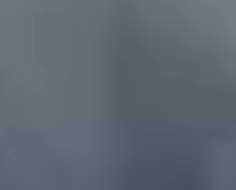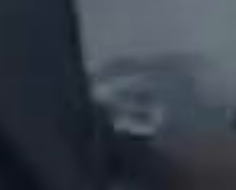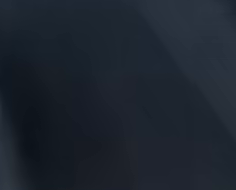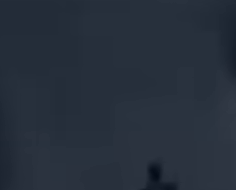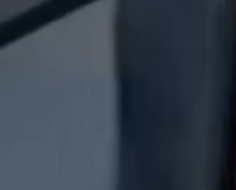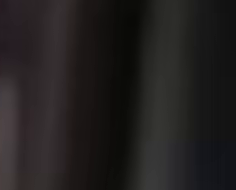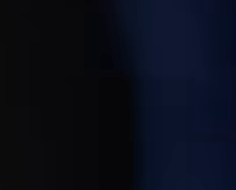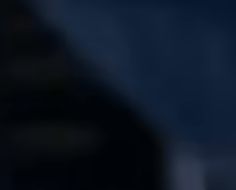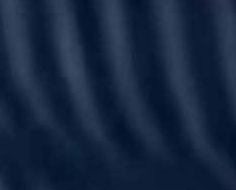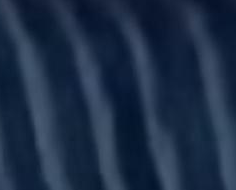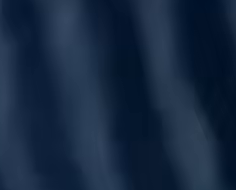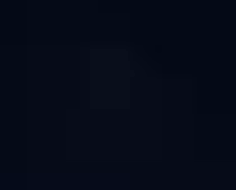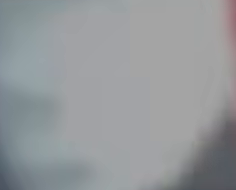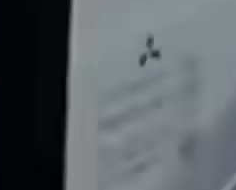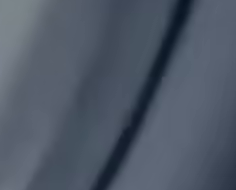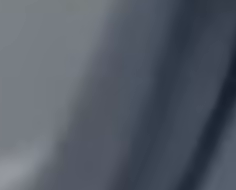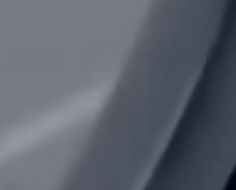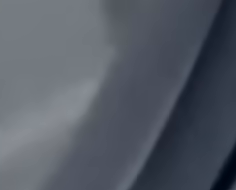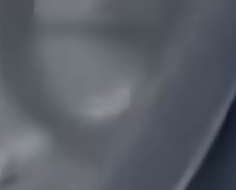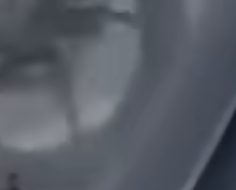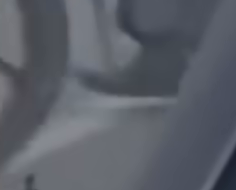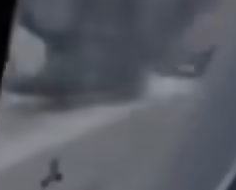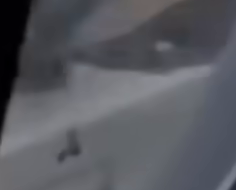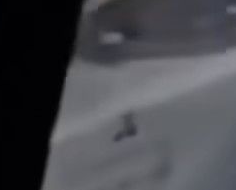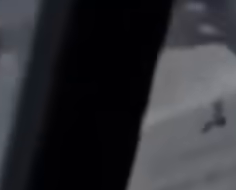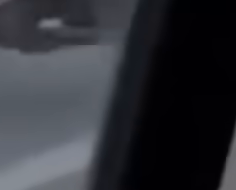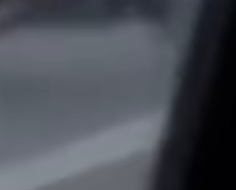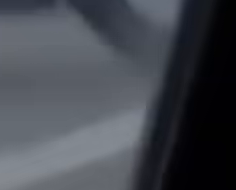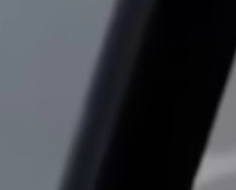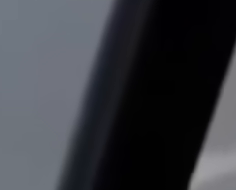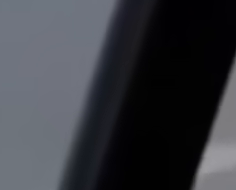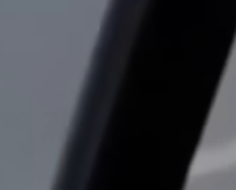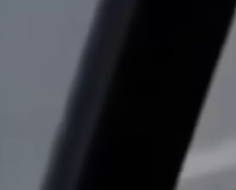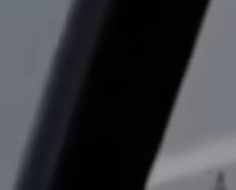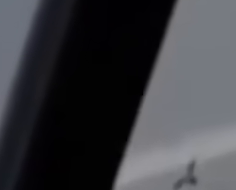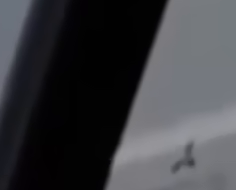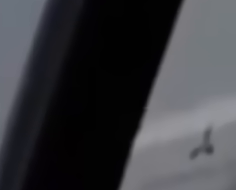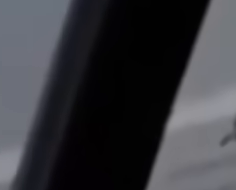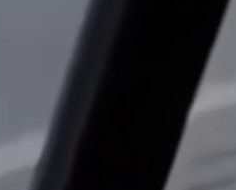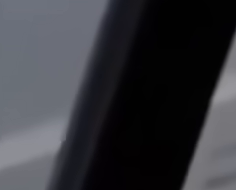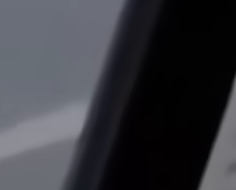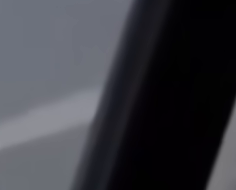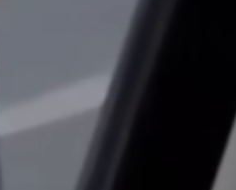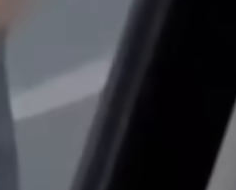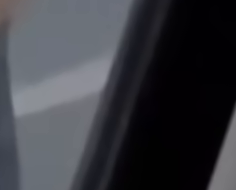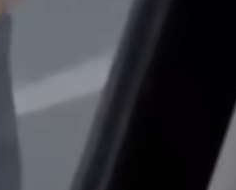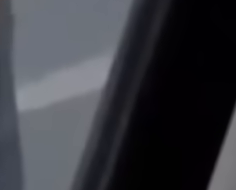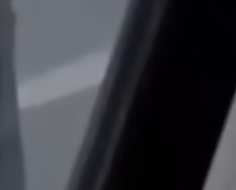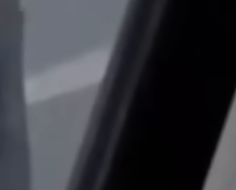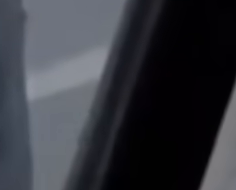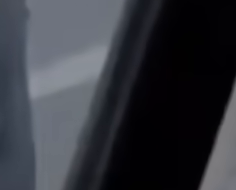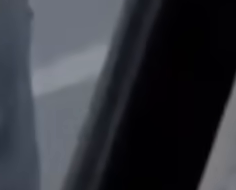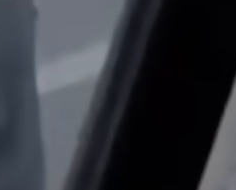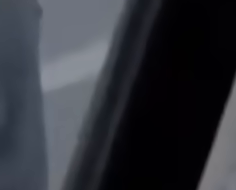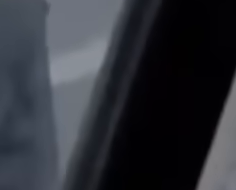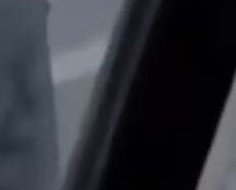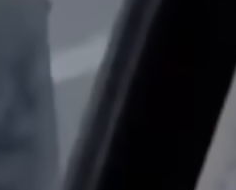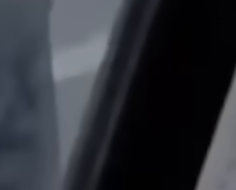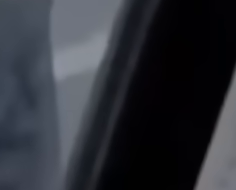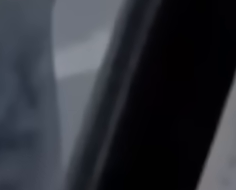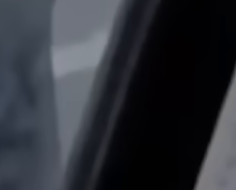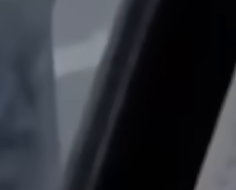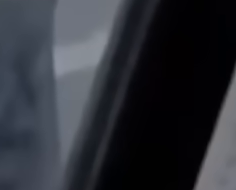Matapos mag-viral sa social media ang paglalabas at pagkakasa ng baril ng isang dating pulis sa harap ng isang